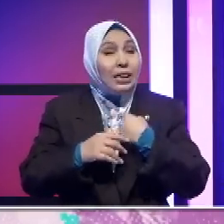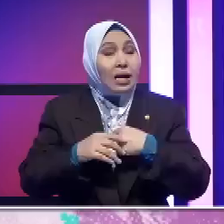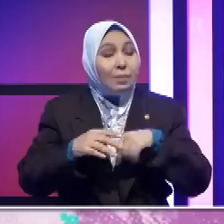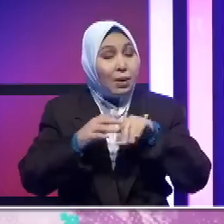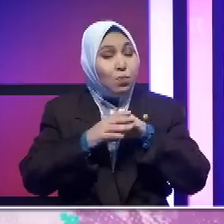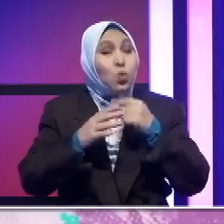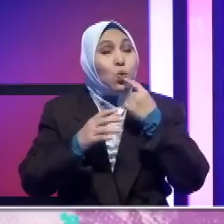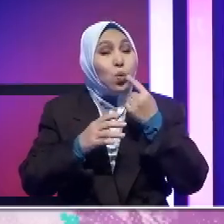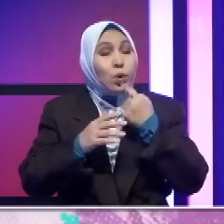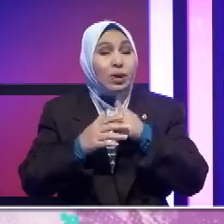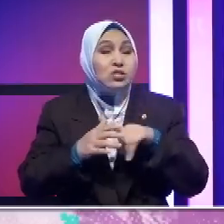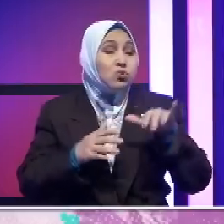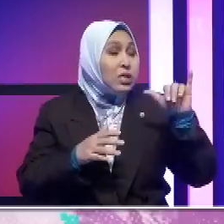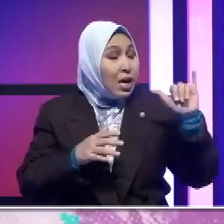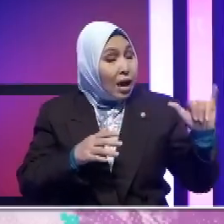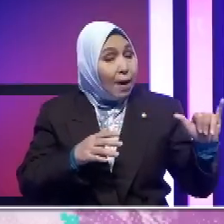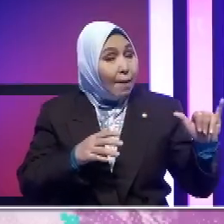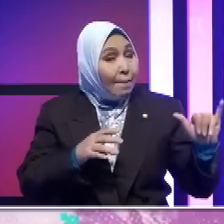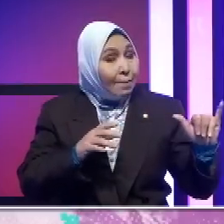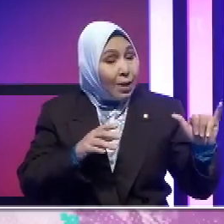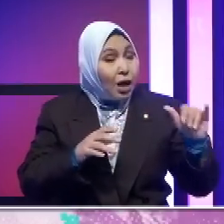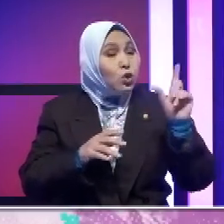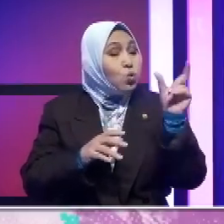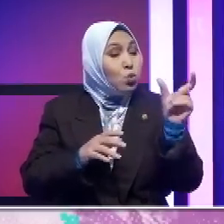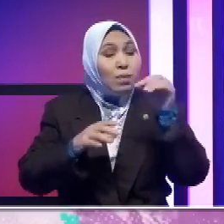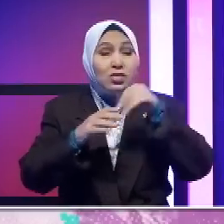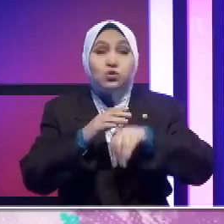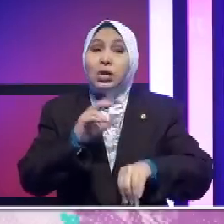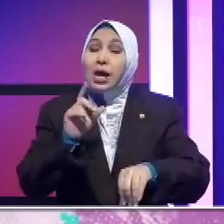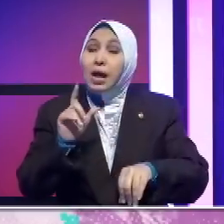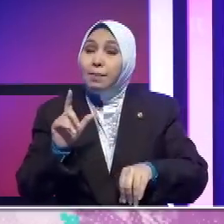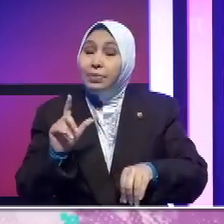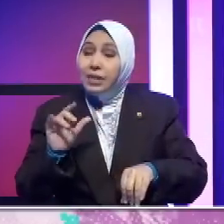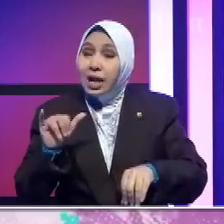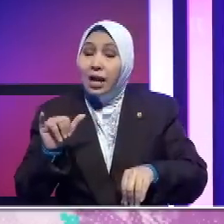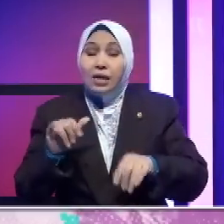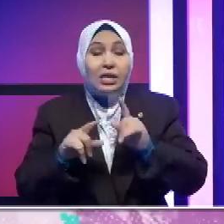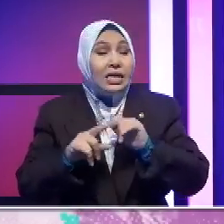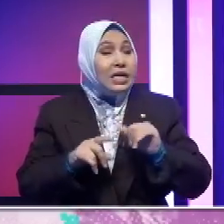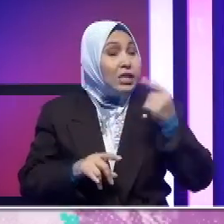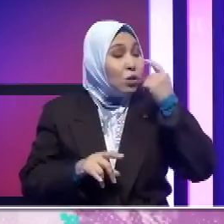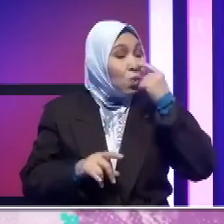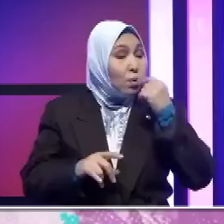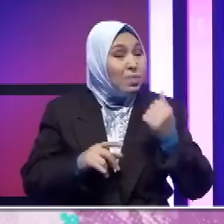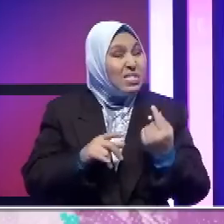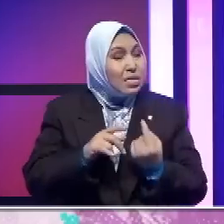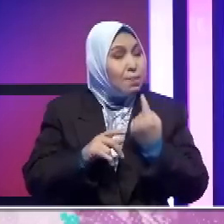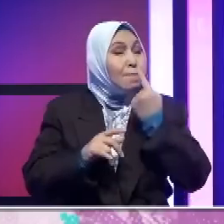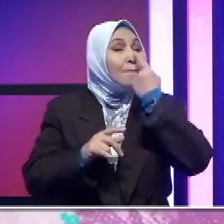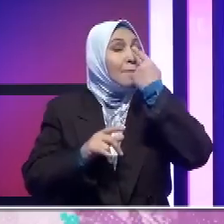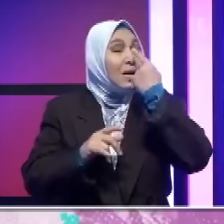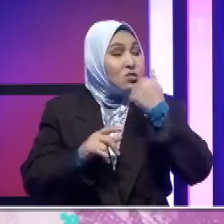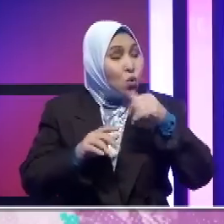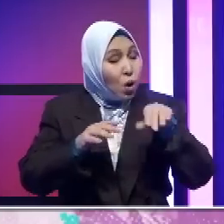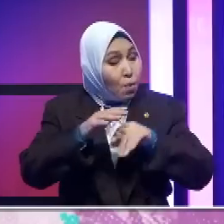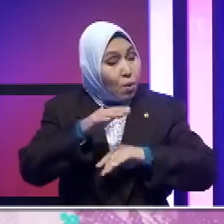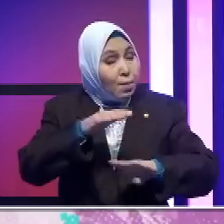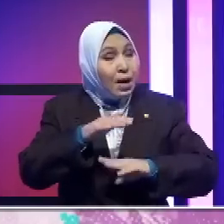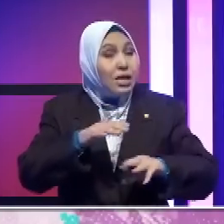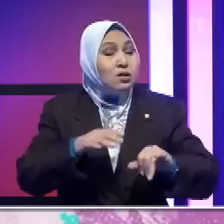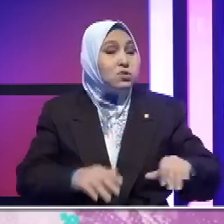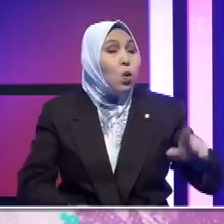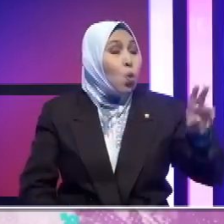di mulut masuk ialah huruf ialah nun masuk dalam ia, di hidung masuk gunnah, so kena masuk walaupun di baris bawah. Wa